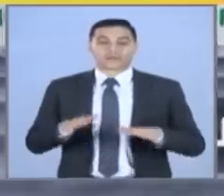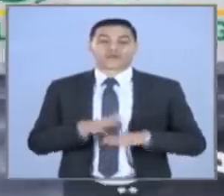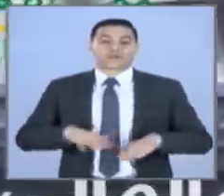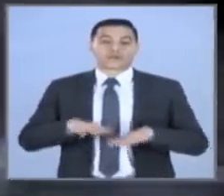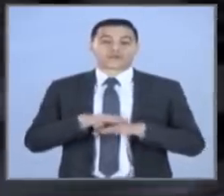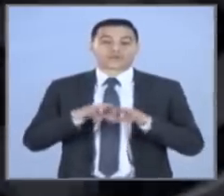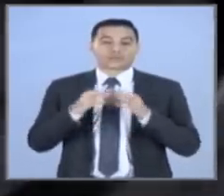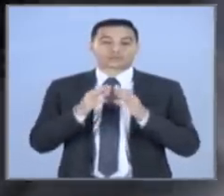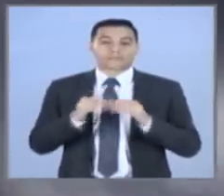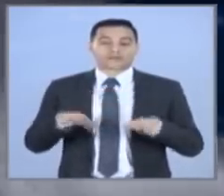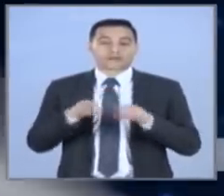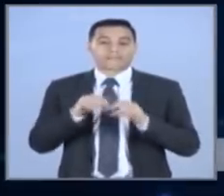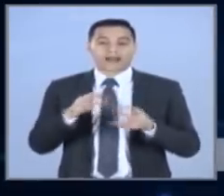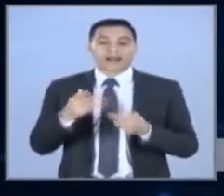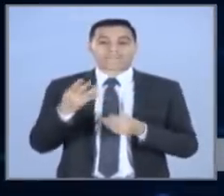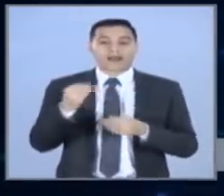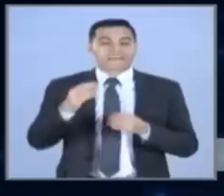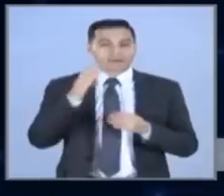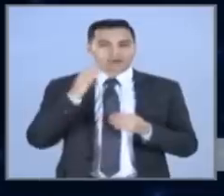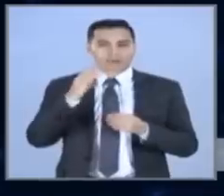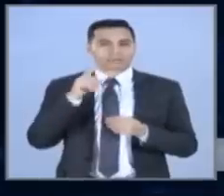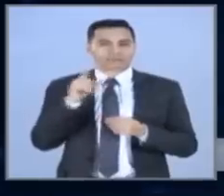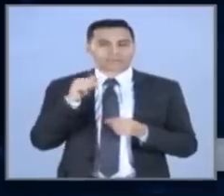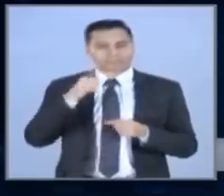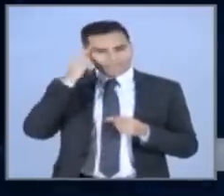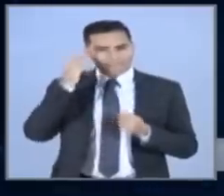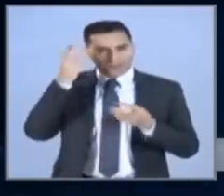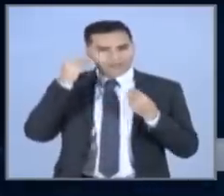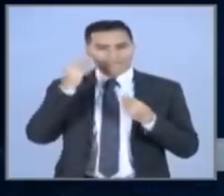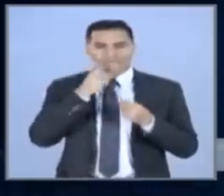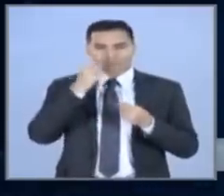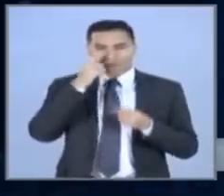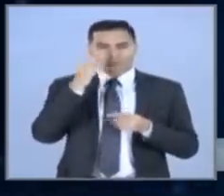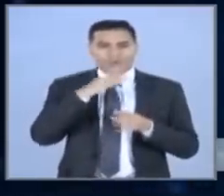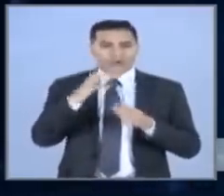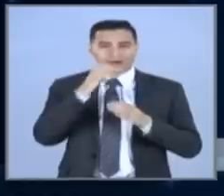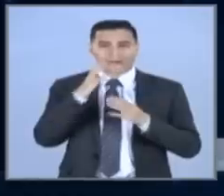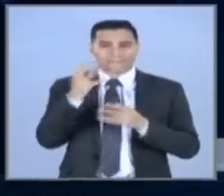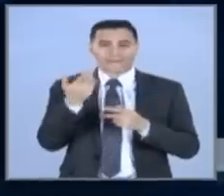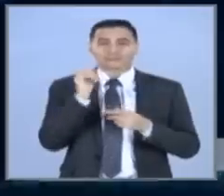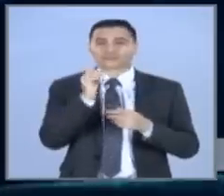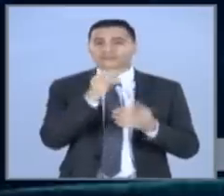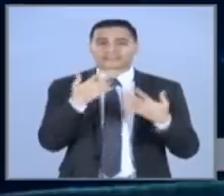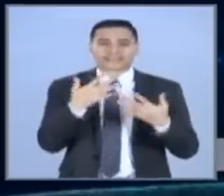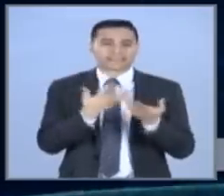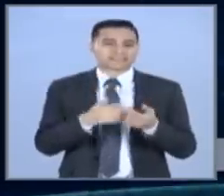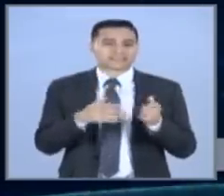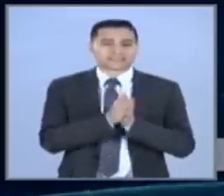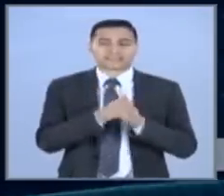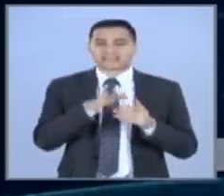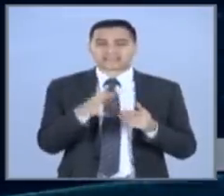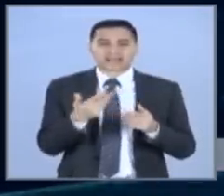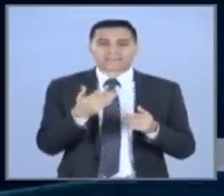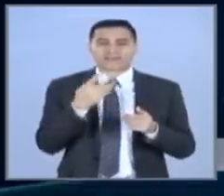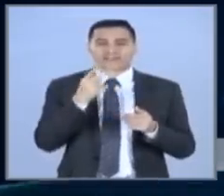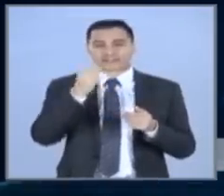وبكده عائلات مصر جمعت 40 نقطة في فقرة المعرفة والفنون، وكل نقطة ب 500 جنيه بما